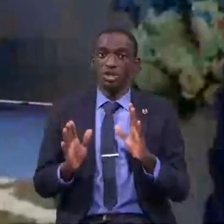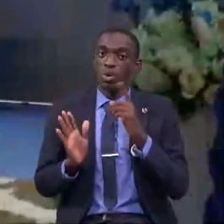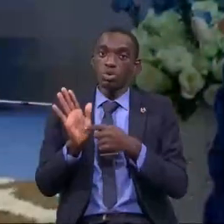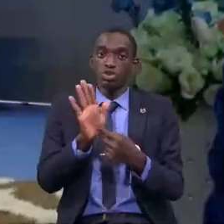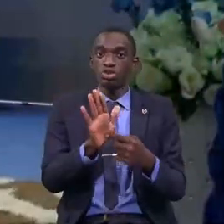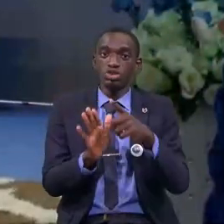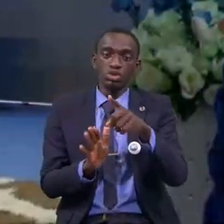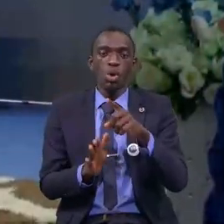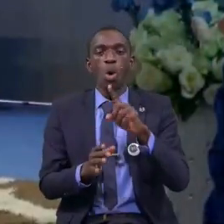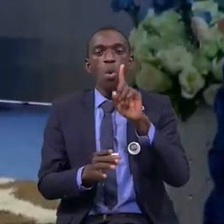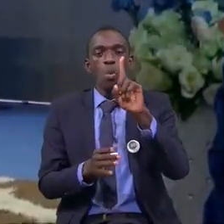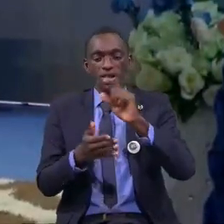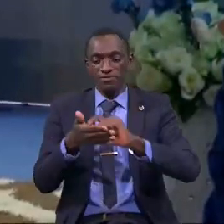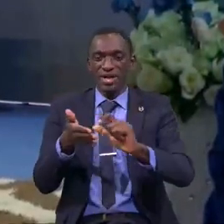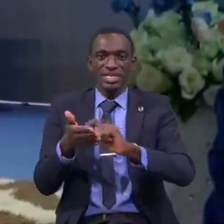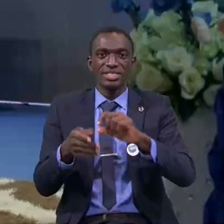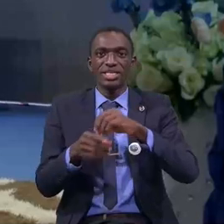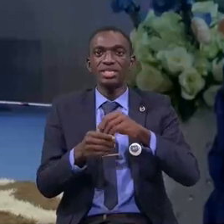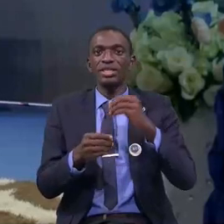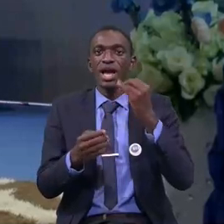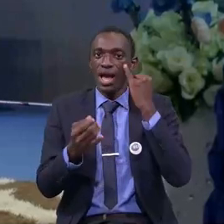Je vais vous montrer un verset dans Esaïe. Verset